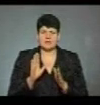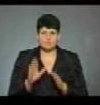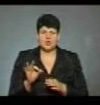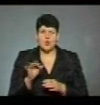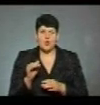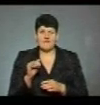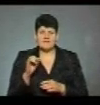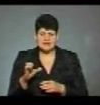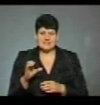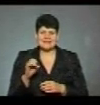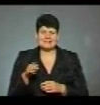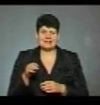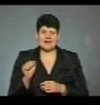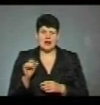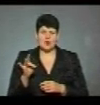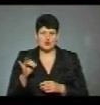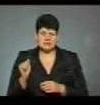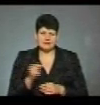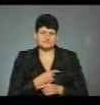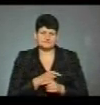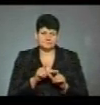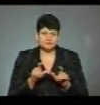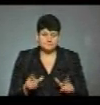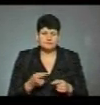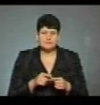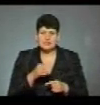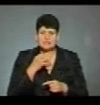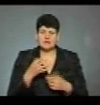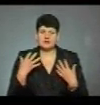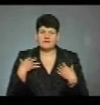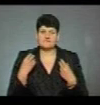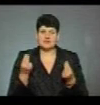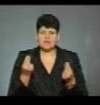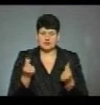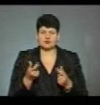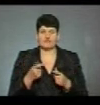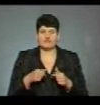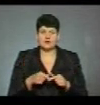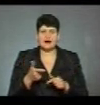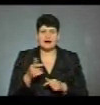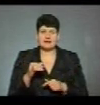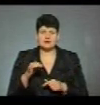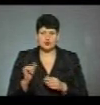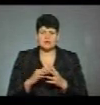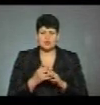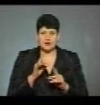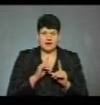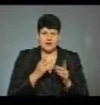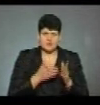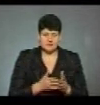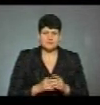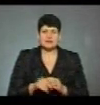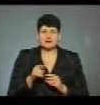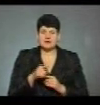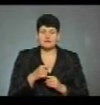та фельдшерсько-акушерський пункт. Про це розповіла начальниця фінансового відділу Великогаївської сільської ради Наталія Бойко. За